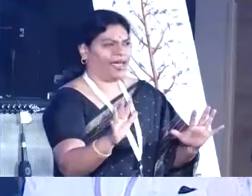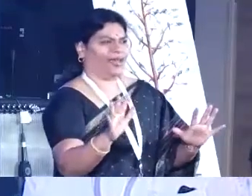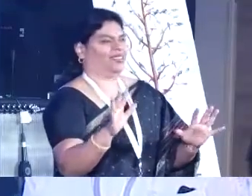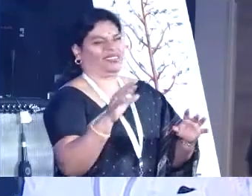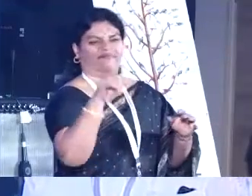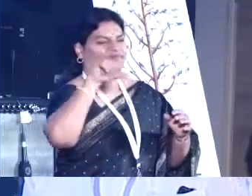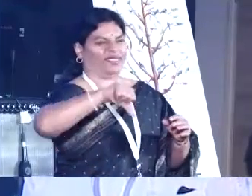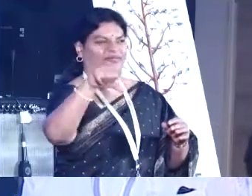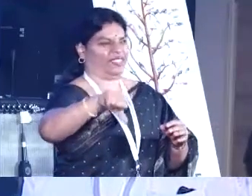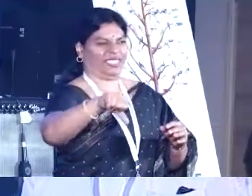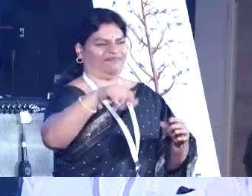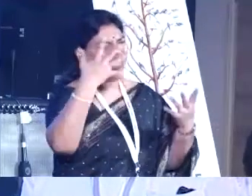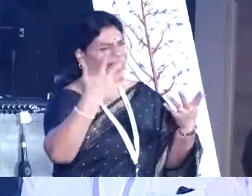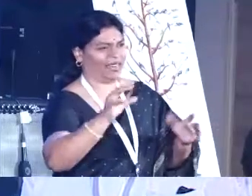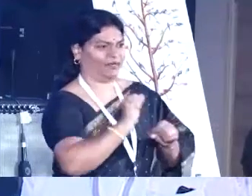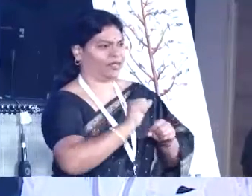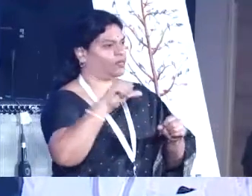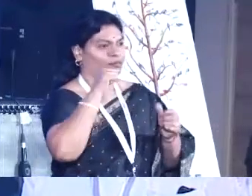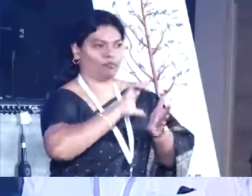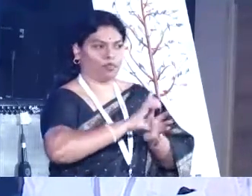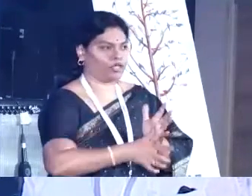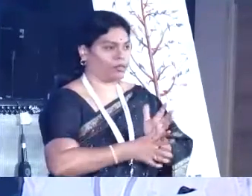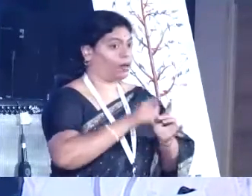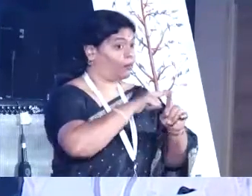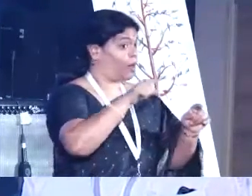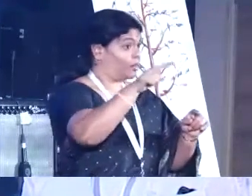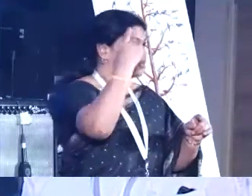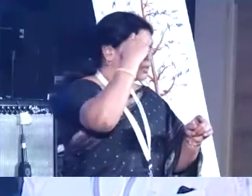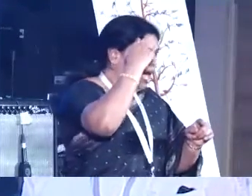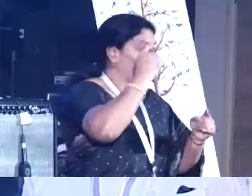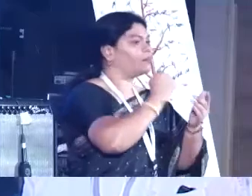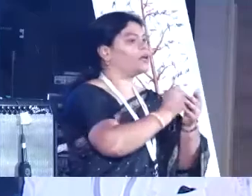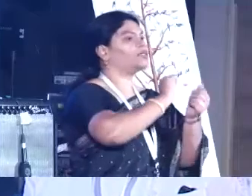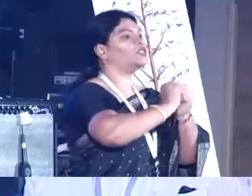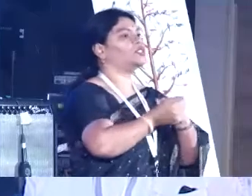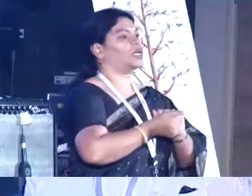कर सकते, पर वो आपकी सोच गलत है।